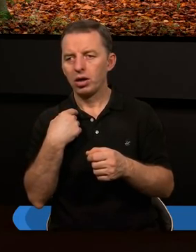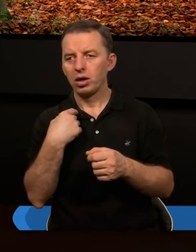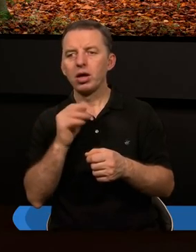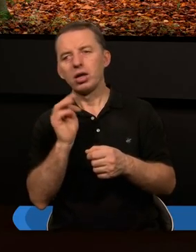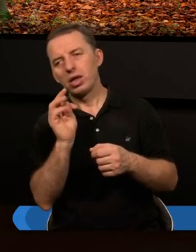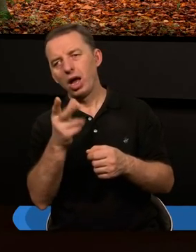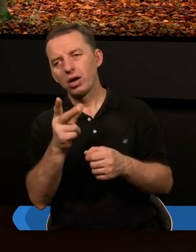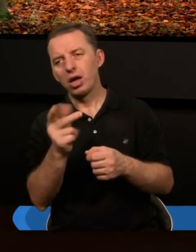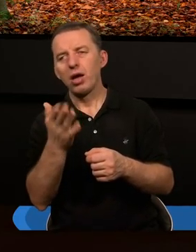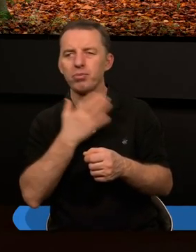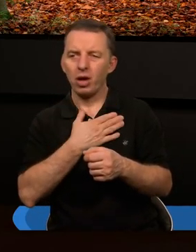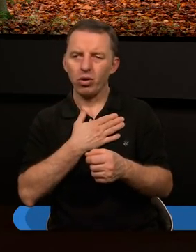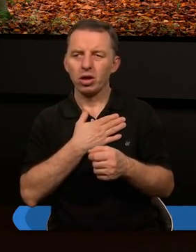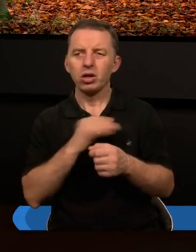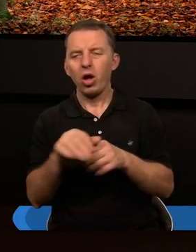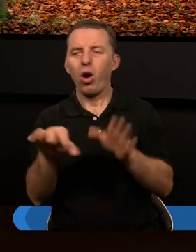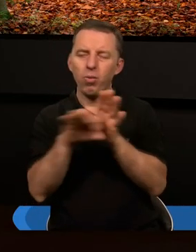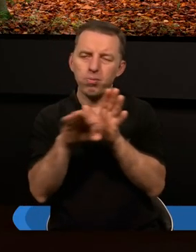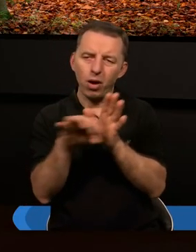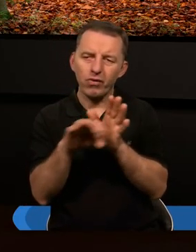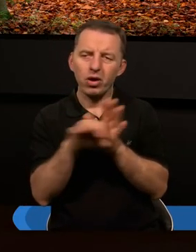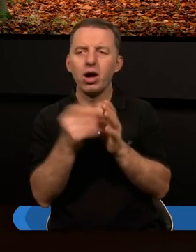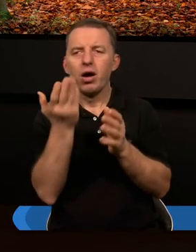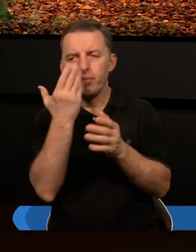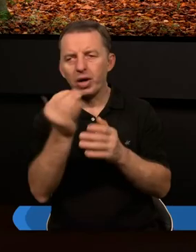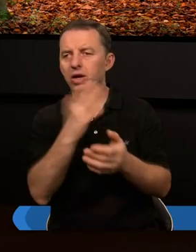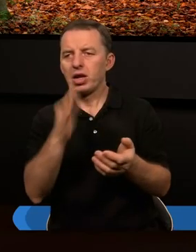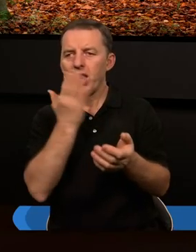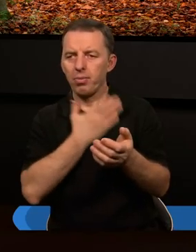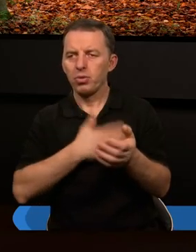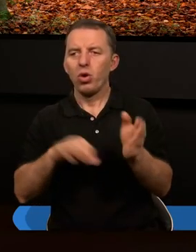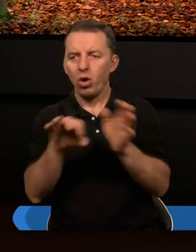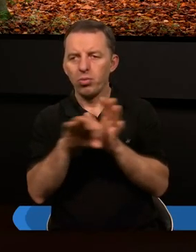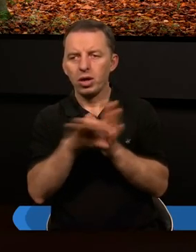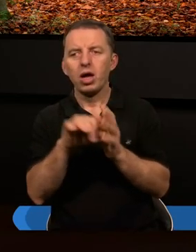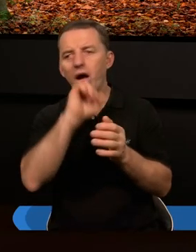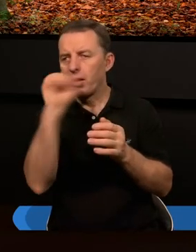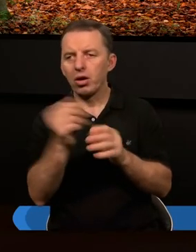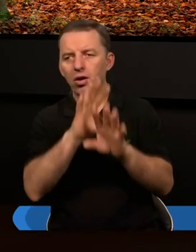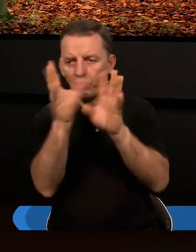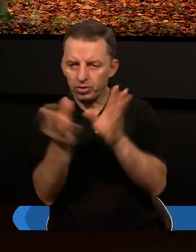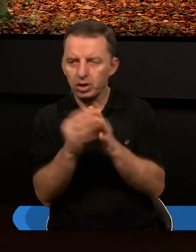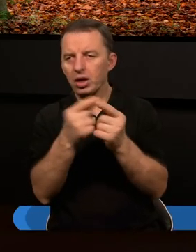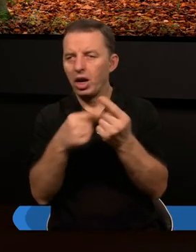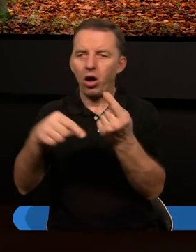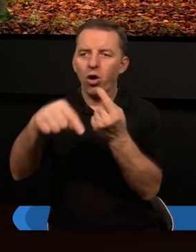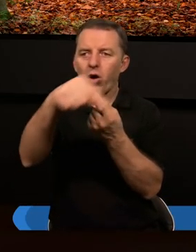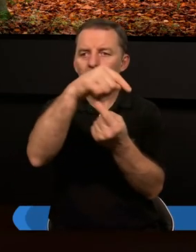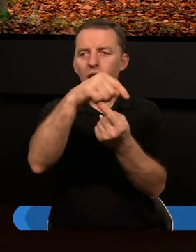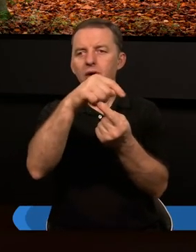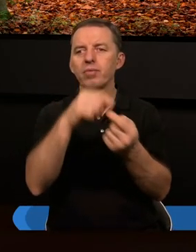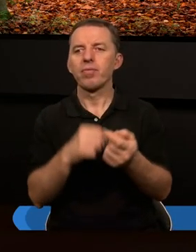no takie miały tendencję do obmawiania, takiego bardzo niemiłego obmawiania absolutnie wszystkich naokoło.